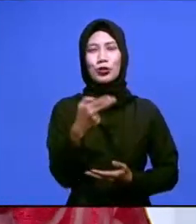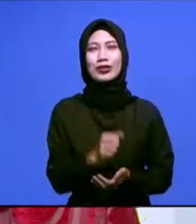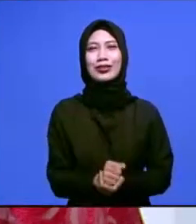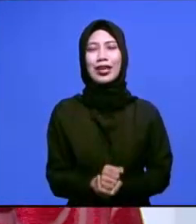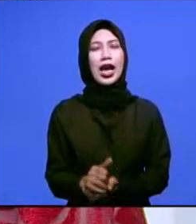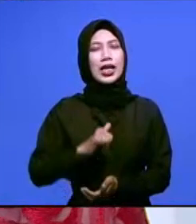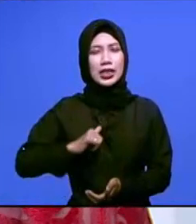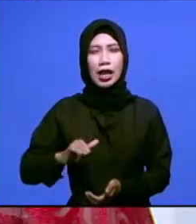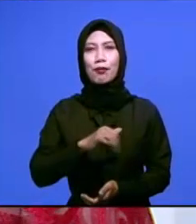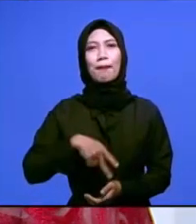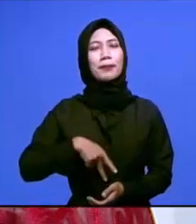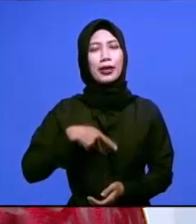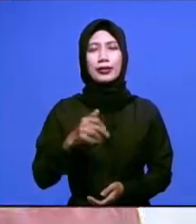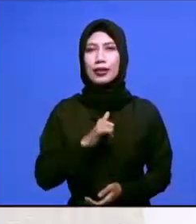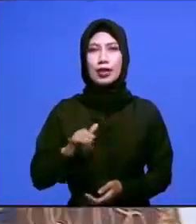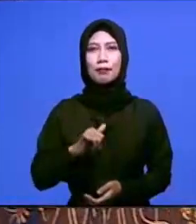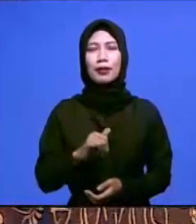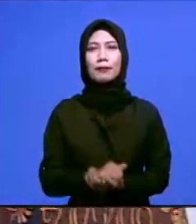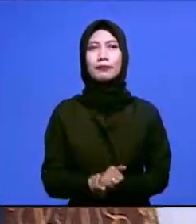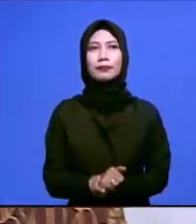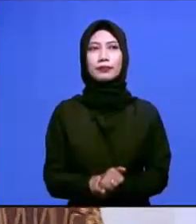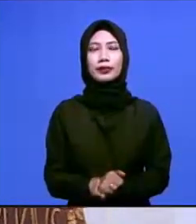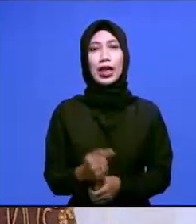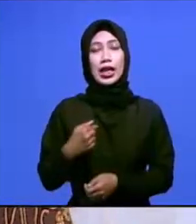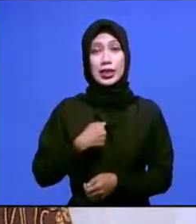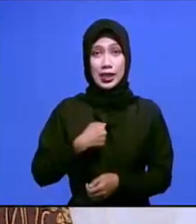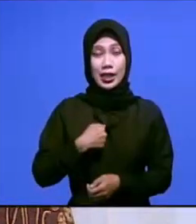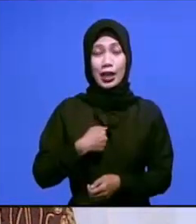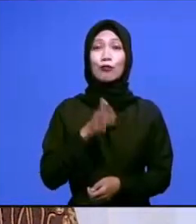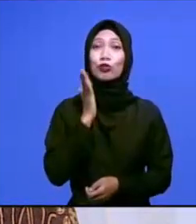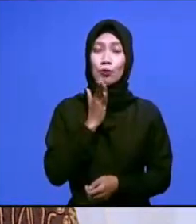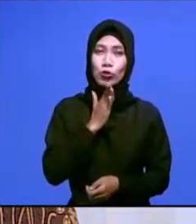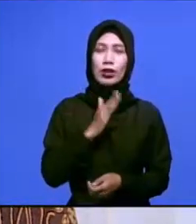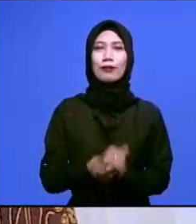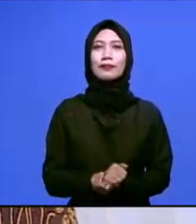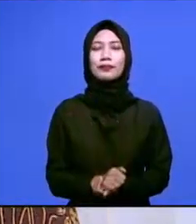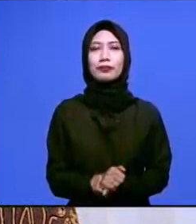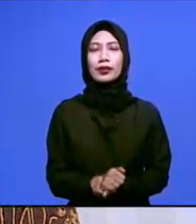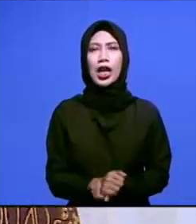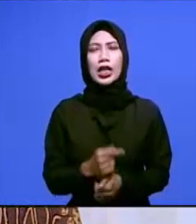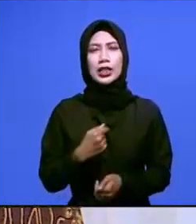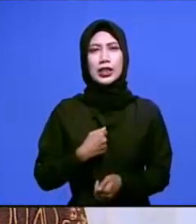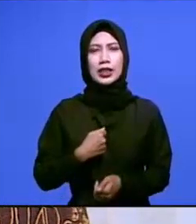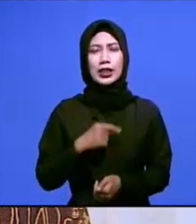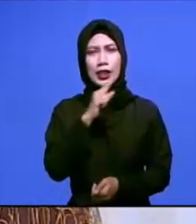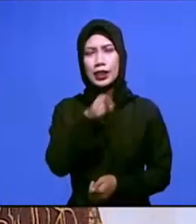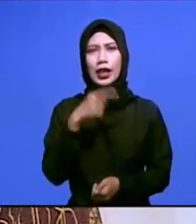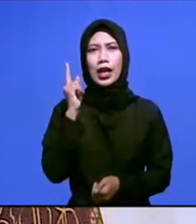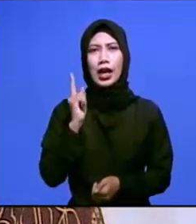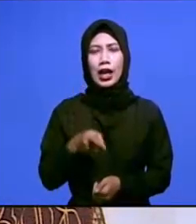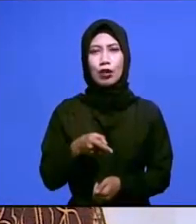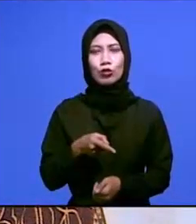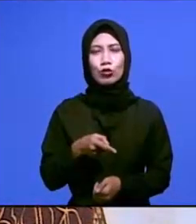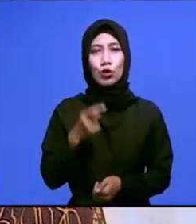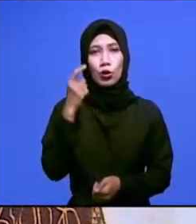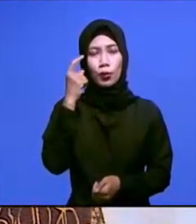aja, tetap full. Menurut saya sebagai generasi milenial seharusnya kita bisa lebih bijak menggunakan sosial media. Kita